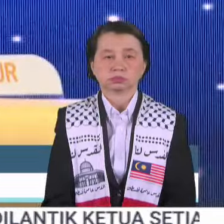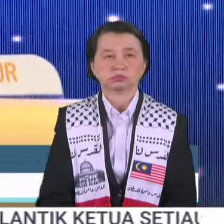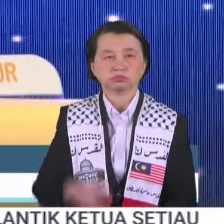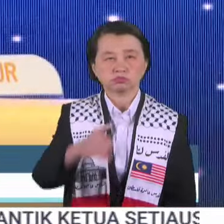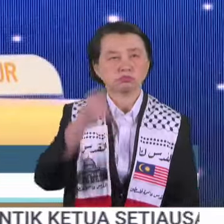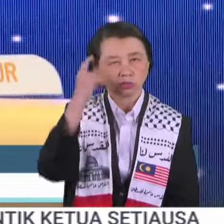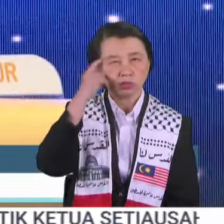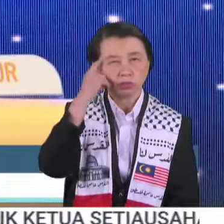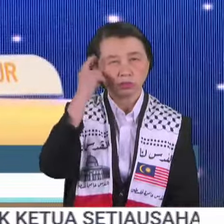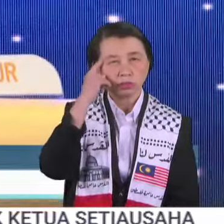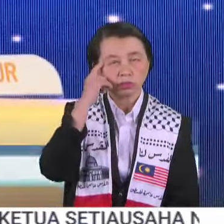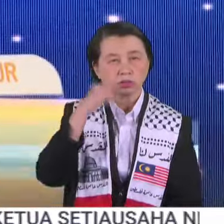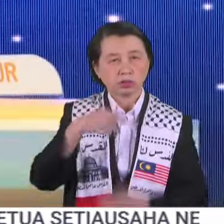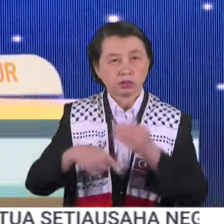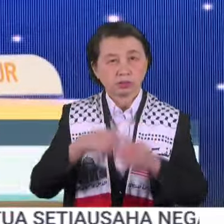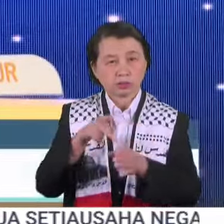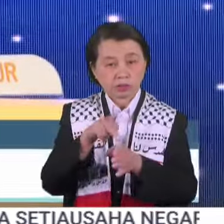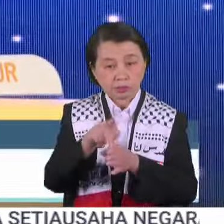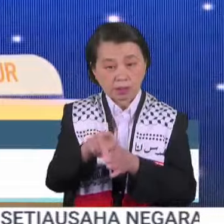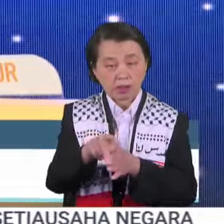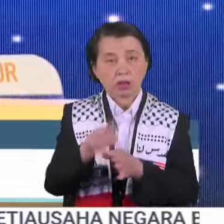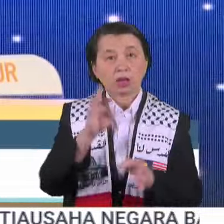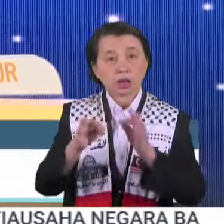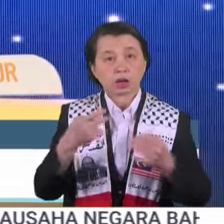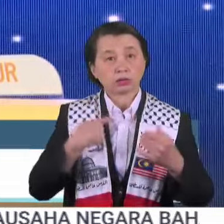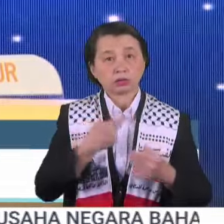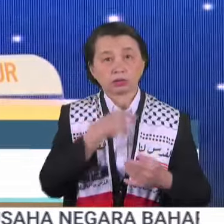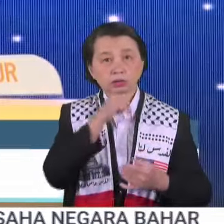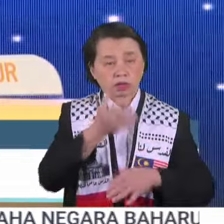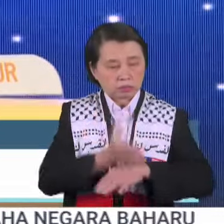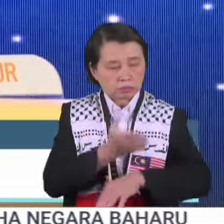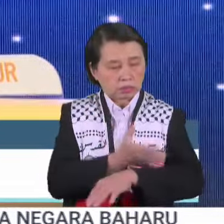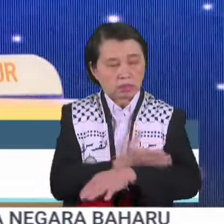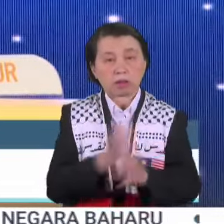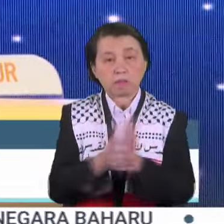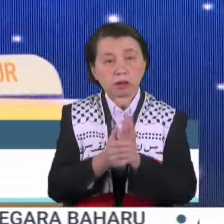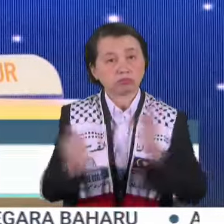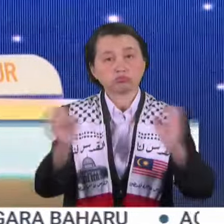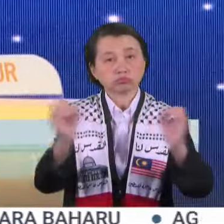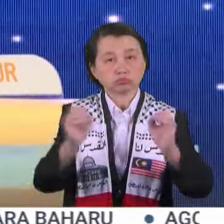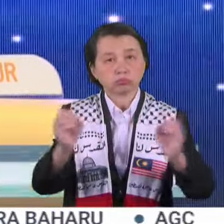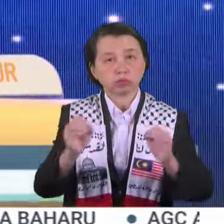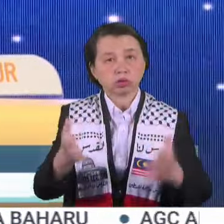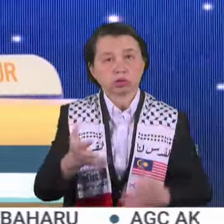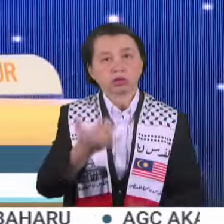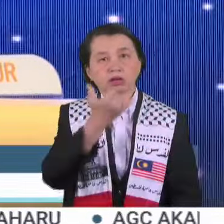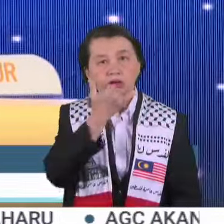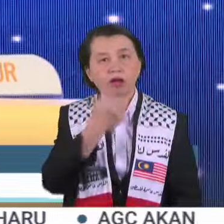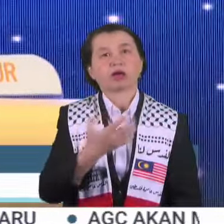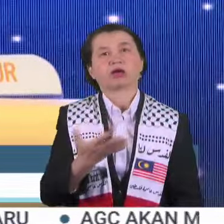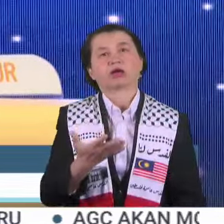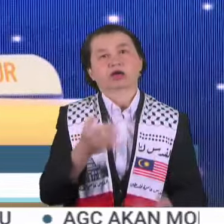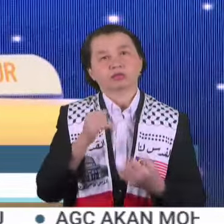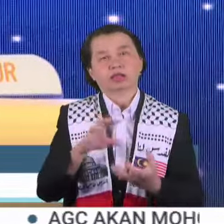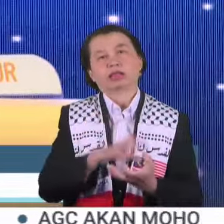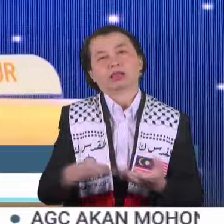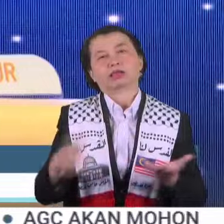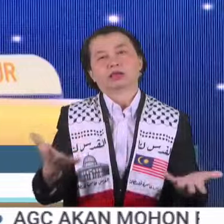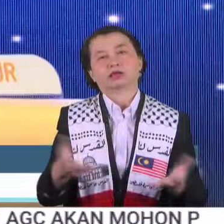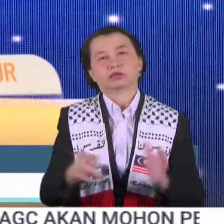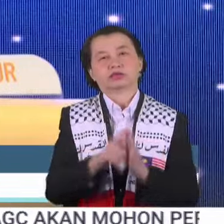Bayangkan dalam sudut kepakaran, kalau kita tidak tingkatkan kemahiran, kesilapan kita boleh